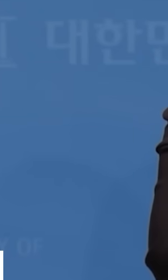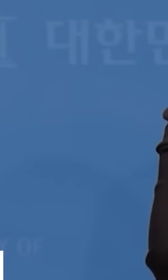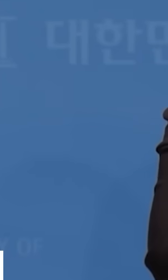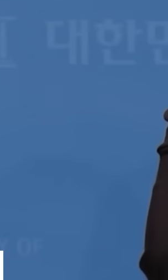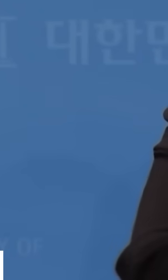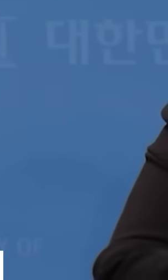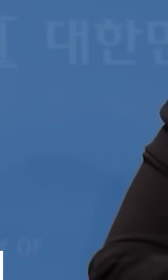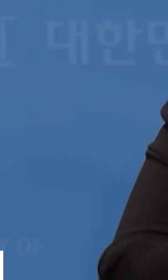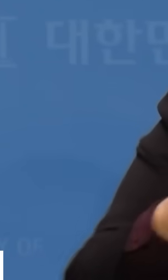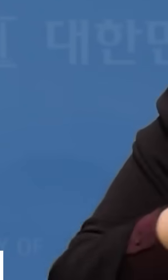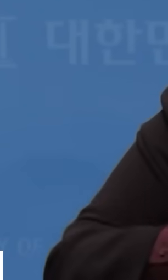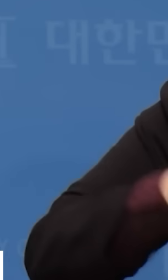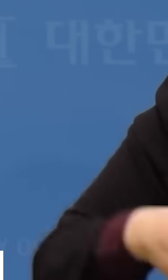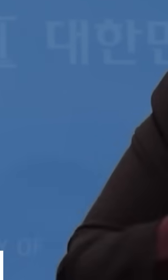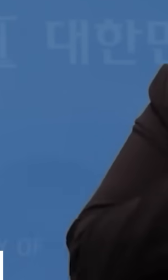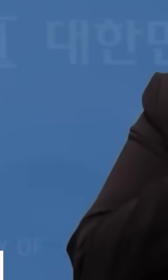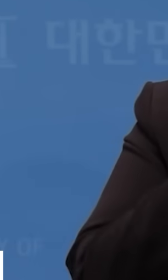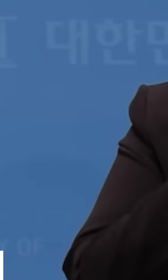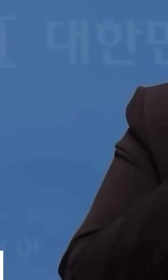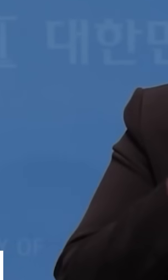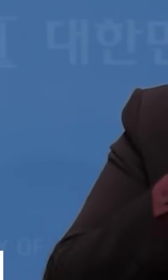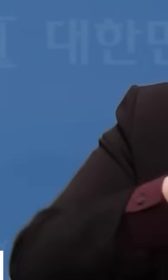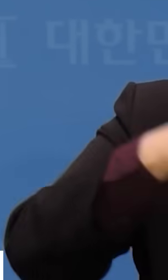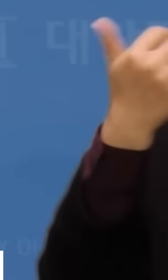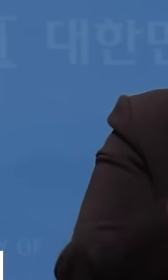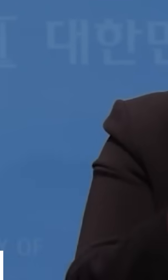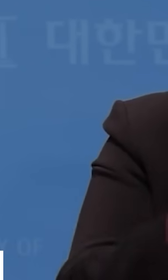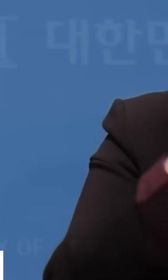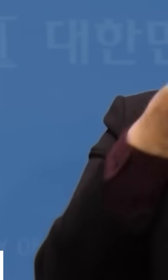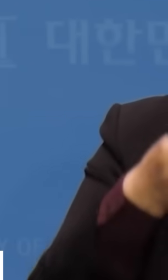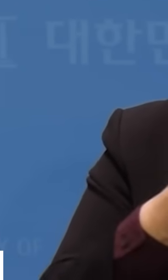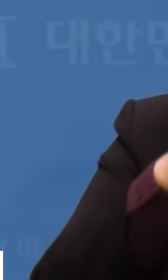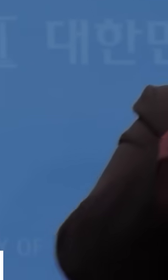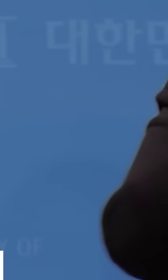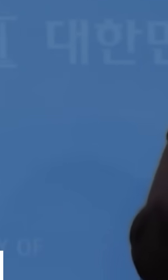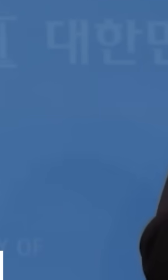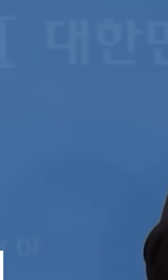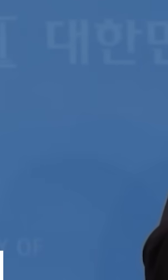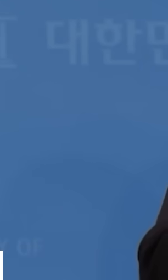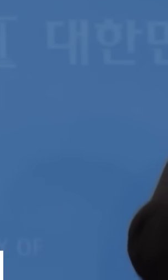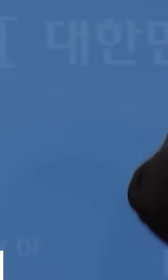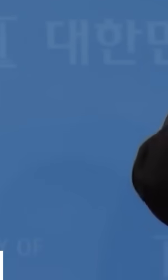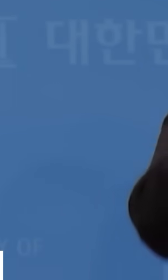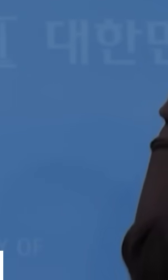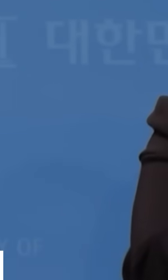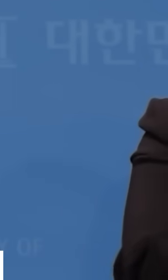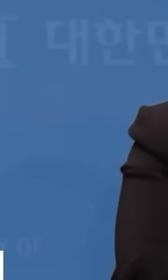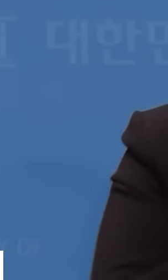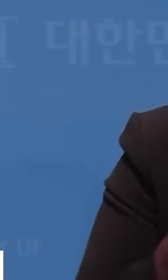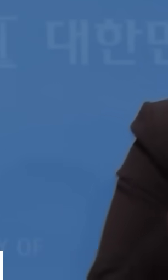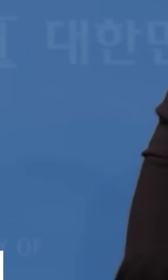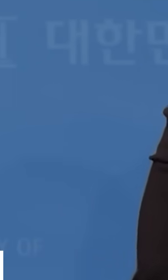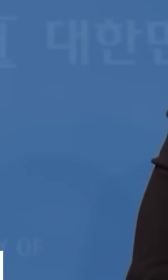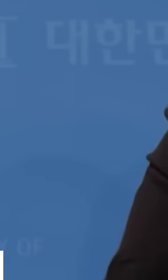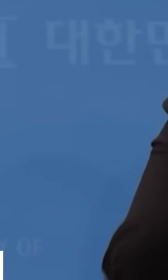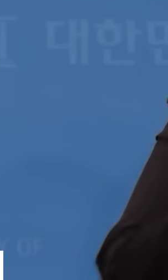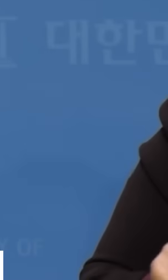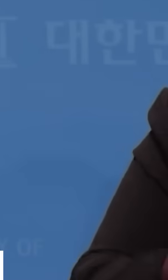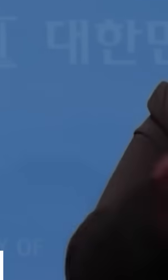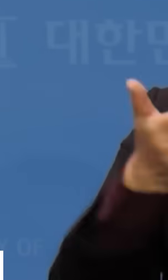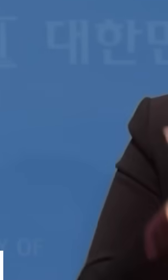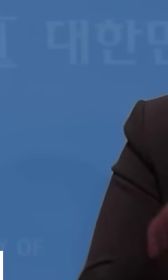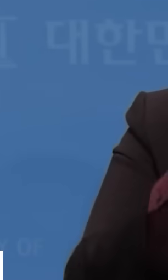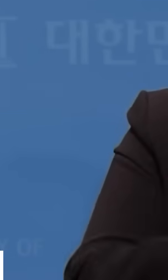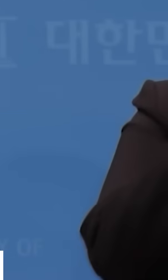피 같은 세금으로 국회의원들에게 좋은 법을 만들어 달라고, 우리를 잘 살게 해달라고